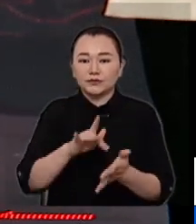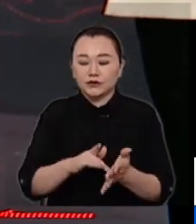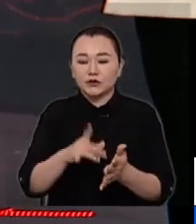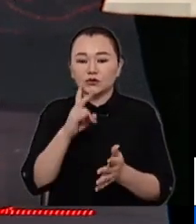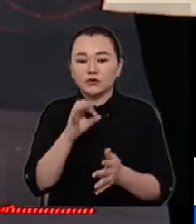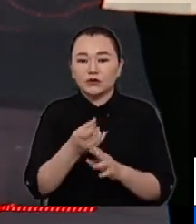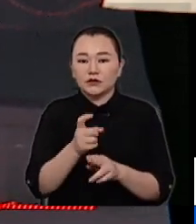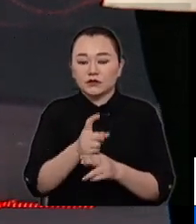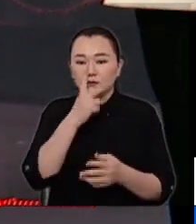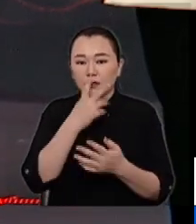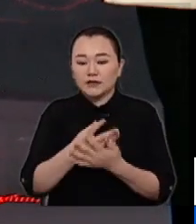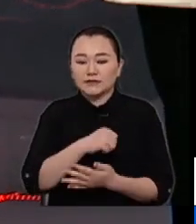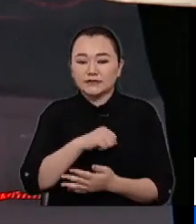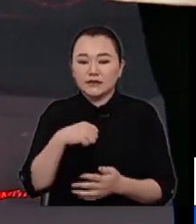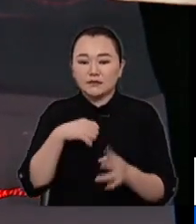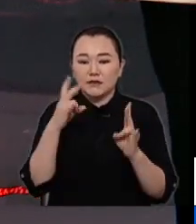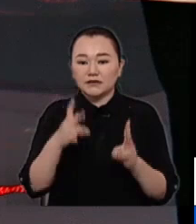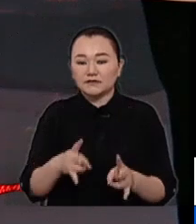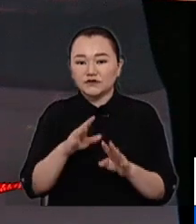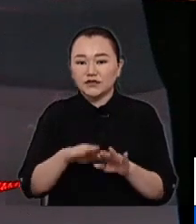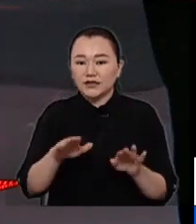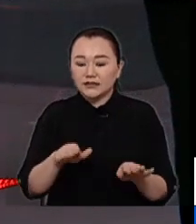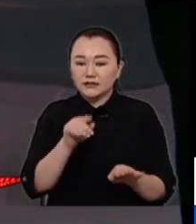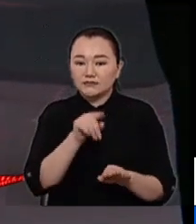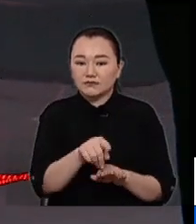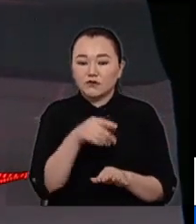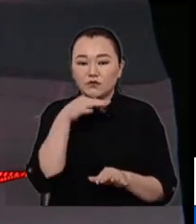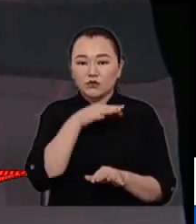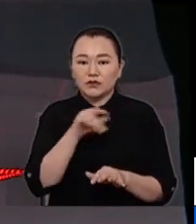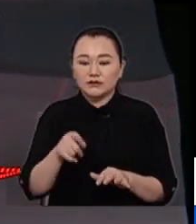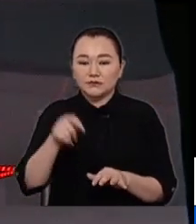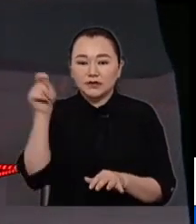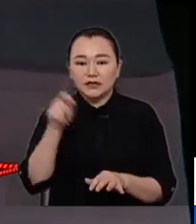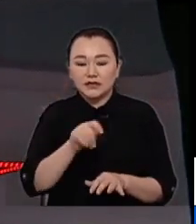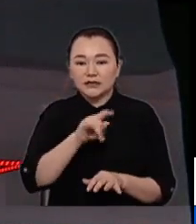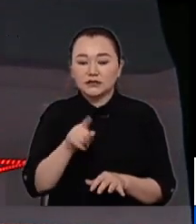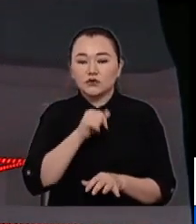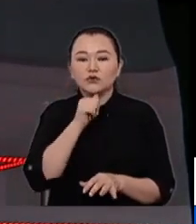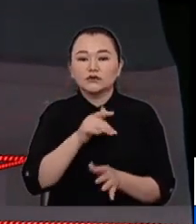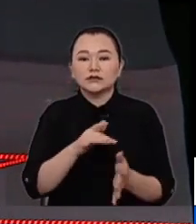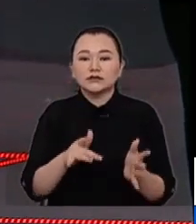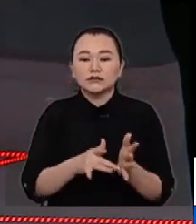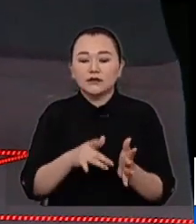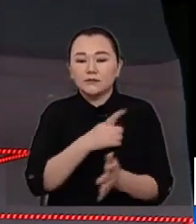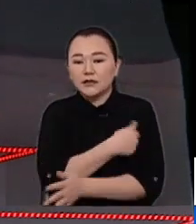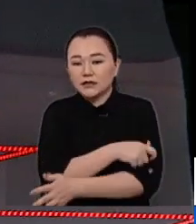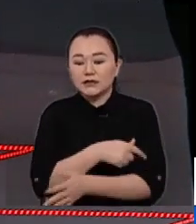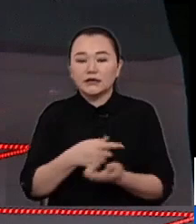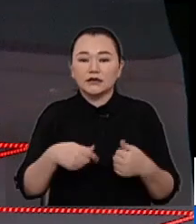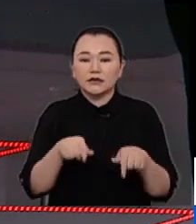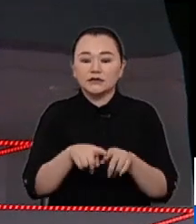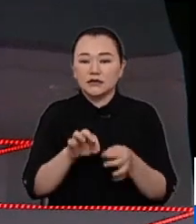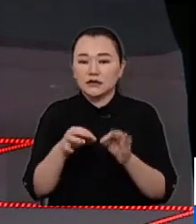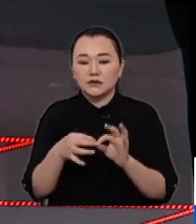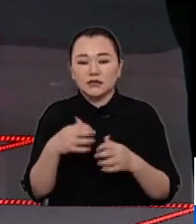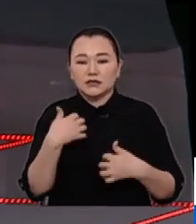на это указывают сами пострадавшие дети, многие из которых приехали из Костанае. Медики и организаторы олимпиады